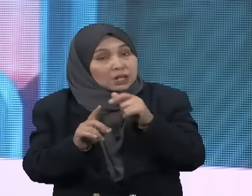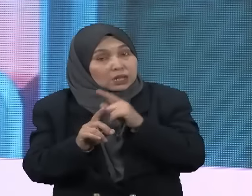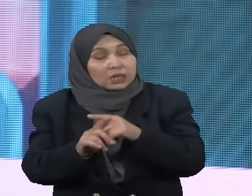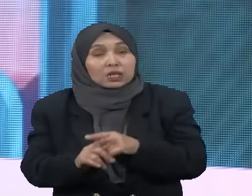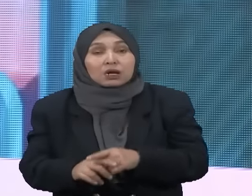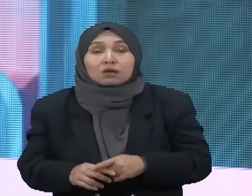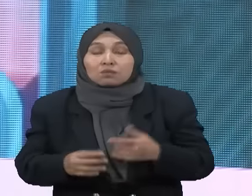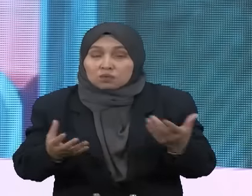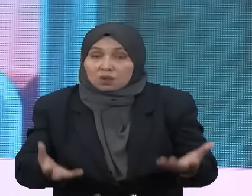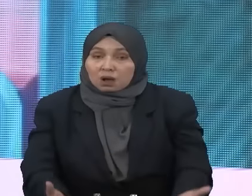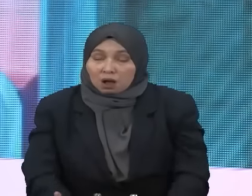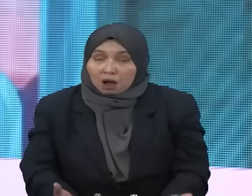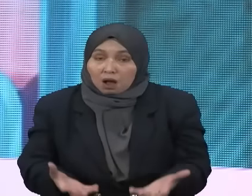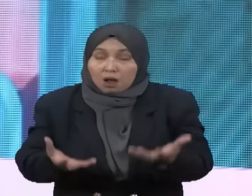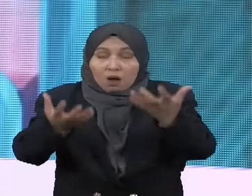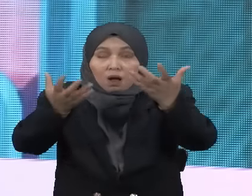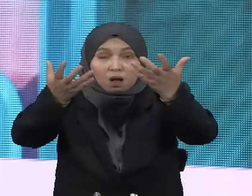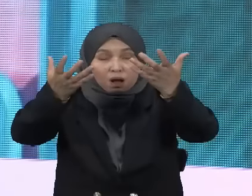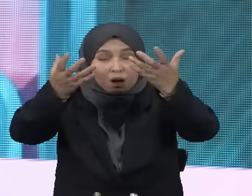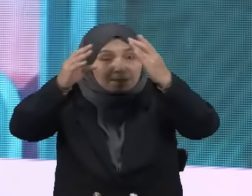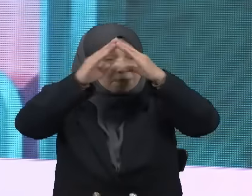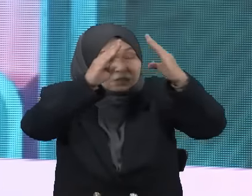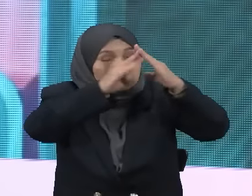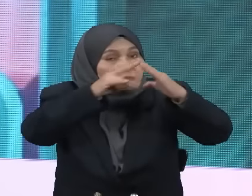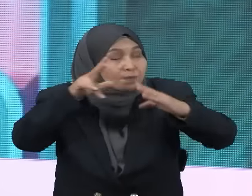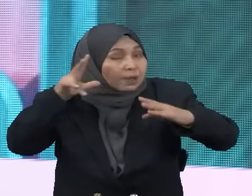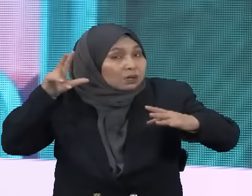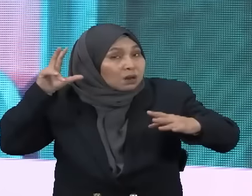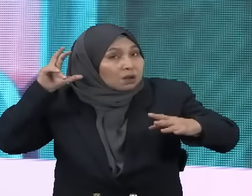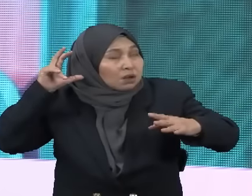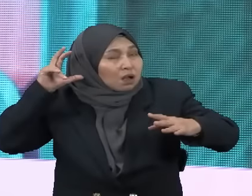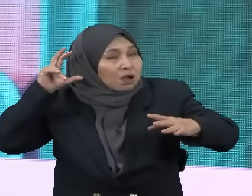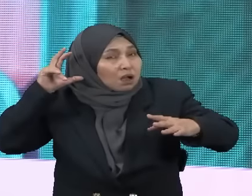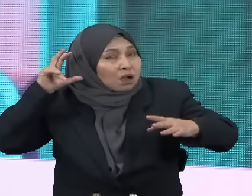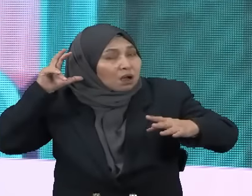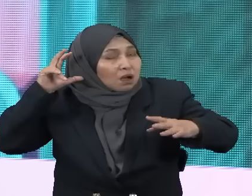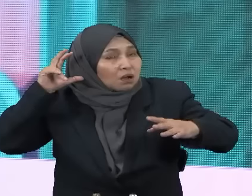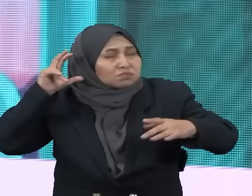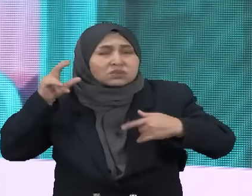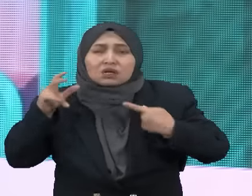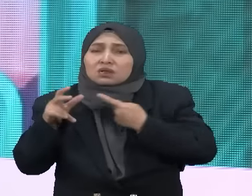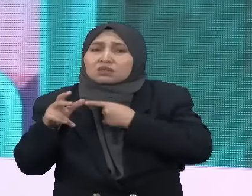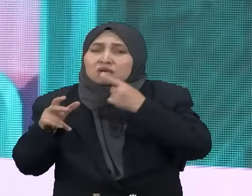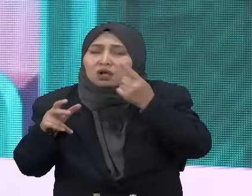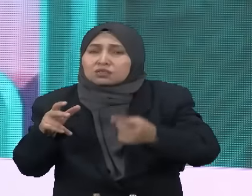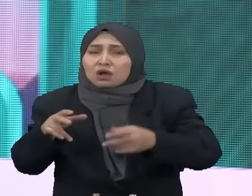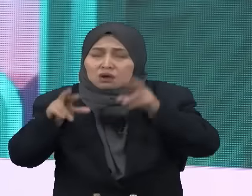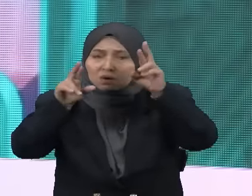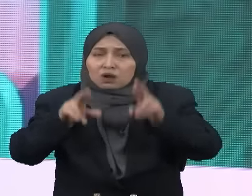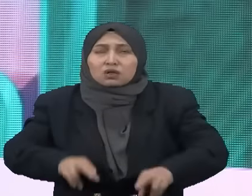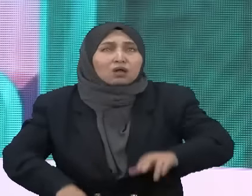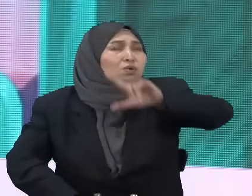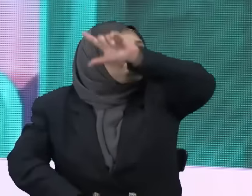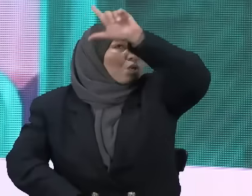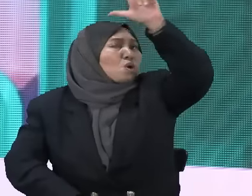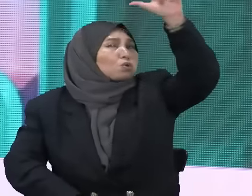diangkat kota ini sehingga mendengar sukan, apa kita kata, penduduk langit